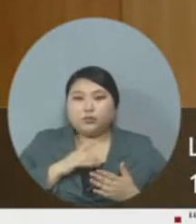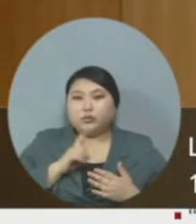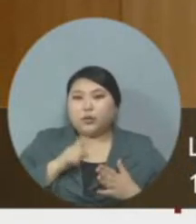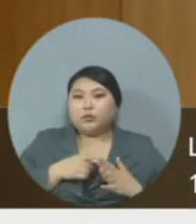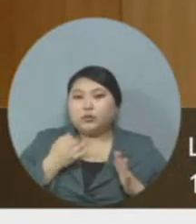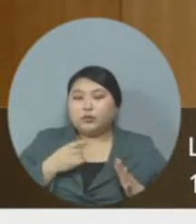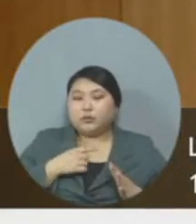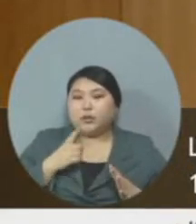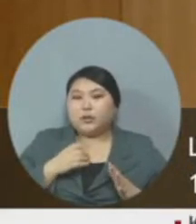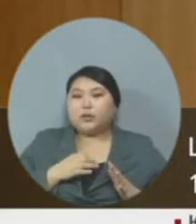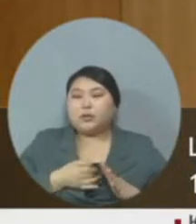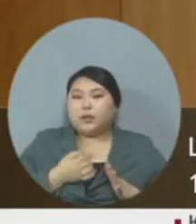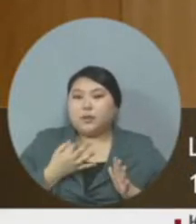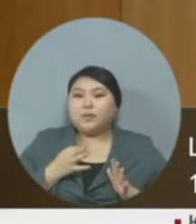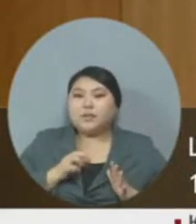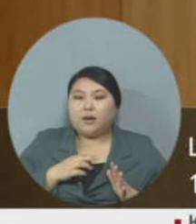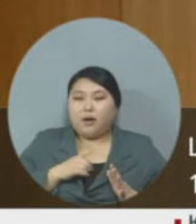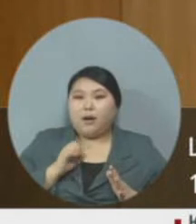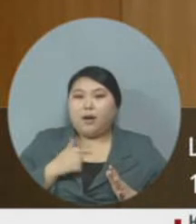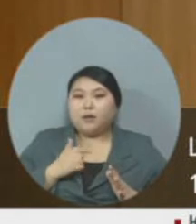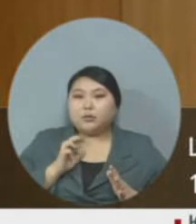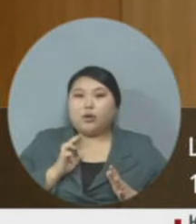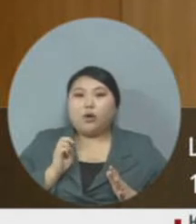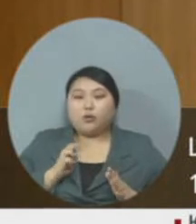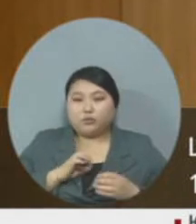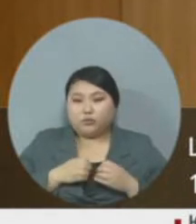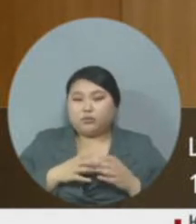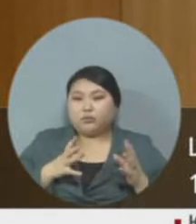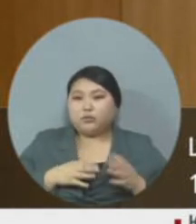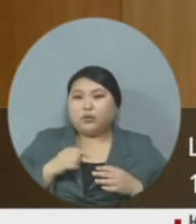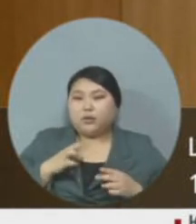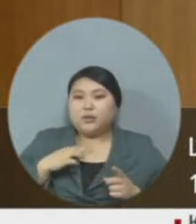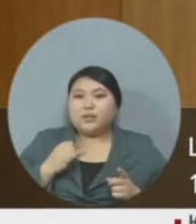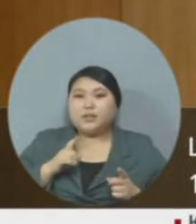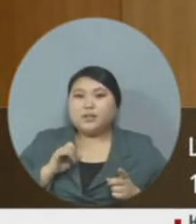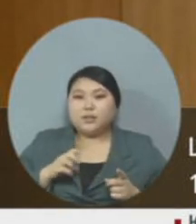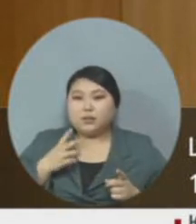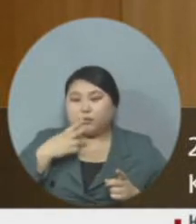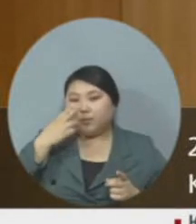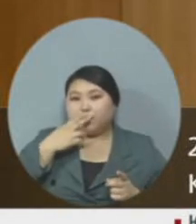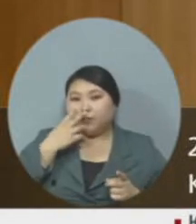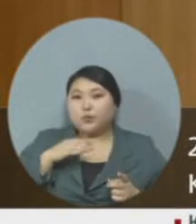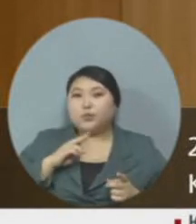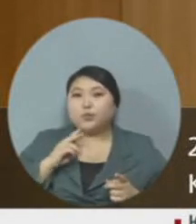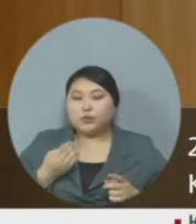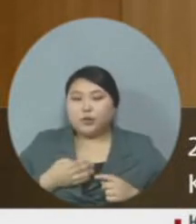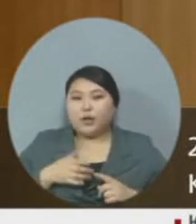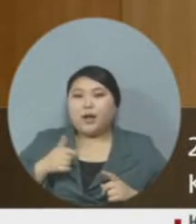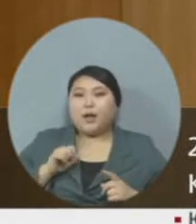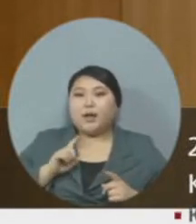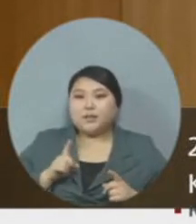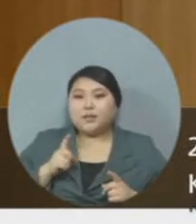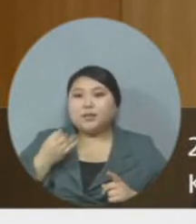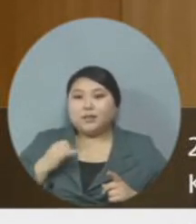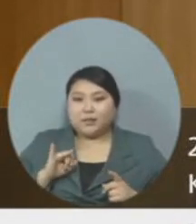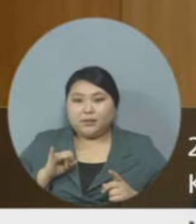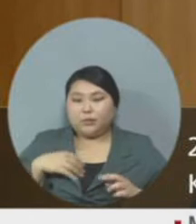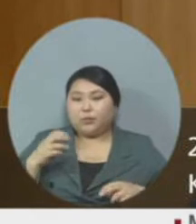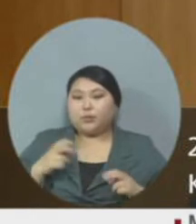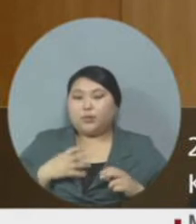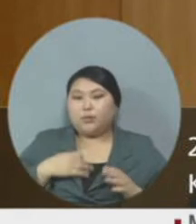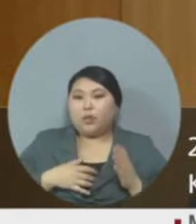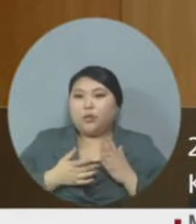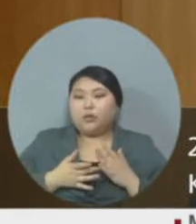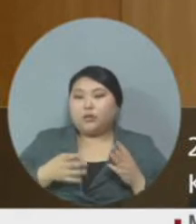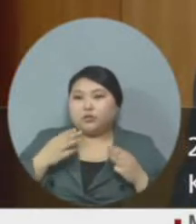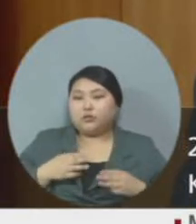1.7-1.8 сая тонн хагас кокс үйлдвэрлэх. Мөн одоо даалтахаар дизель түлш газ хийг бол үйлдвэрлэх. Ийм технологийн